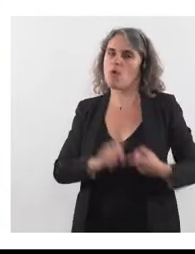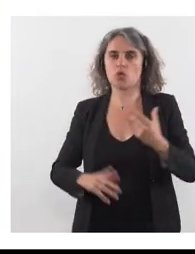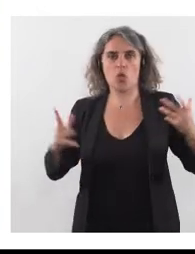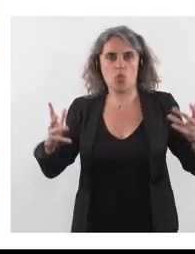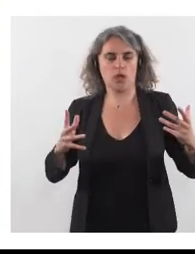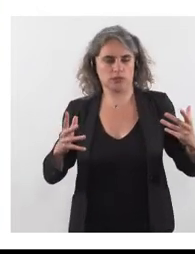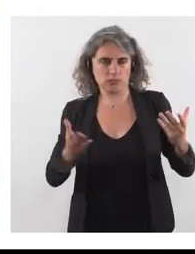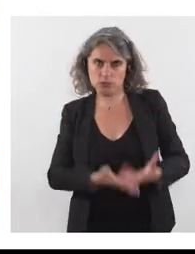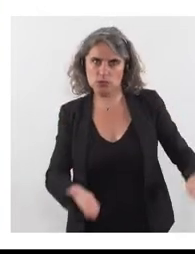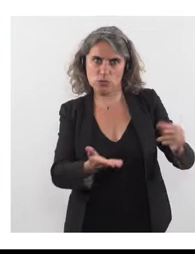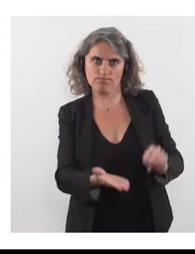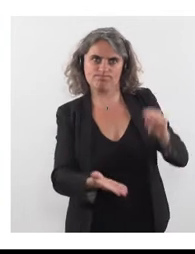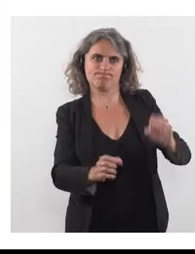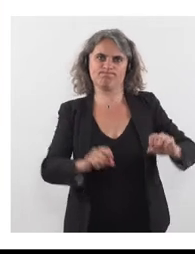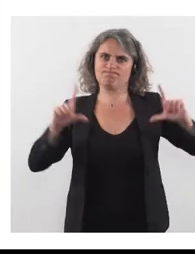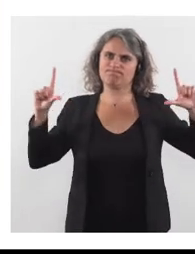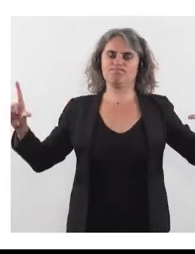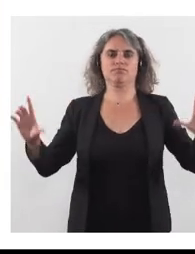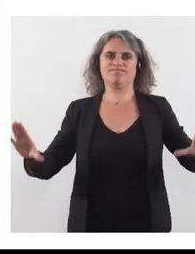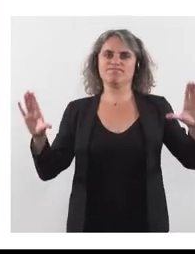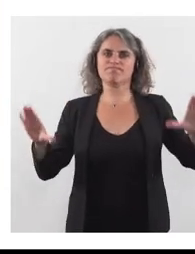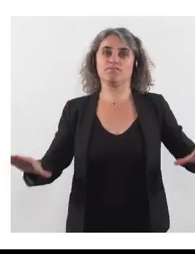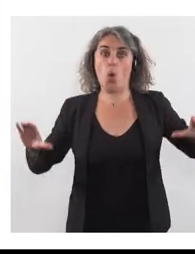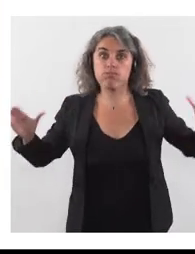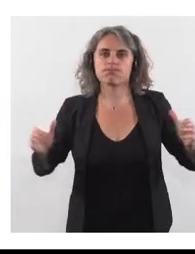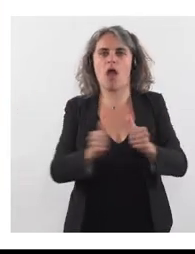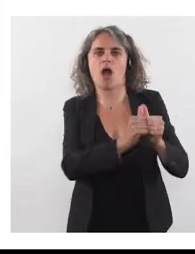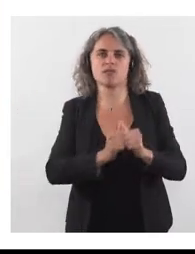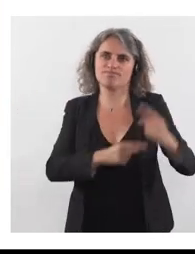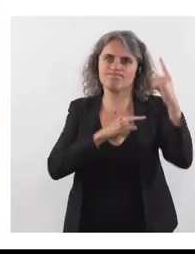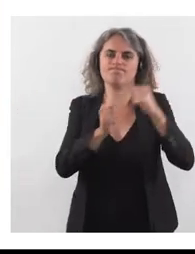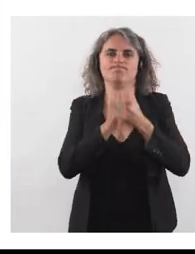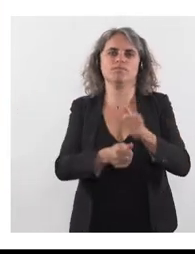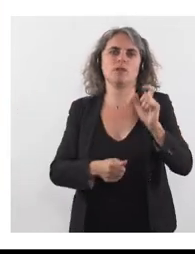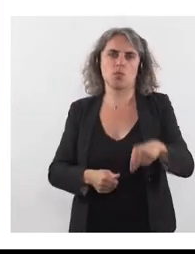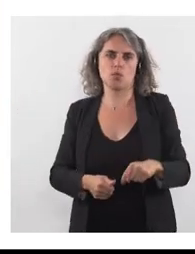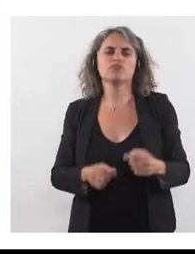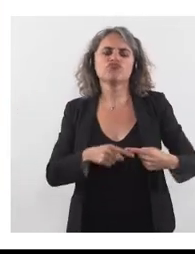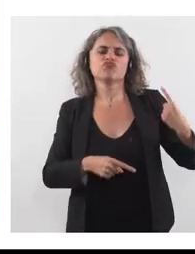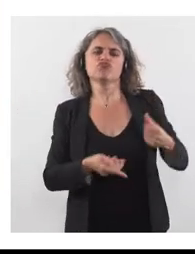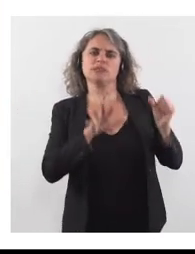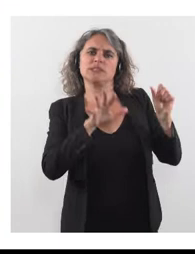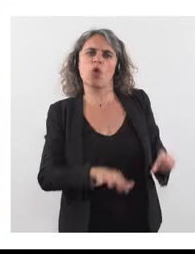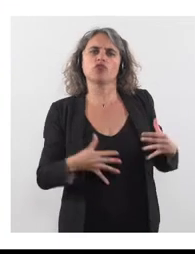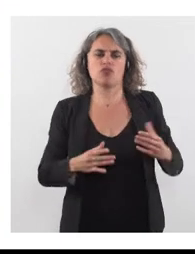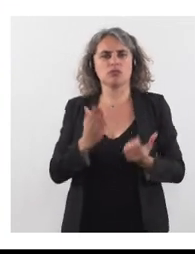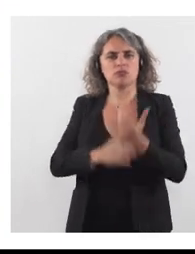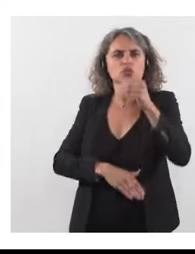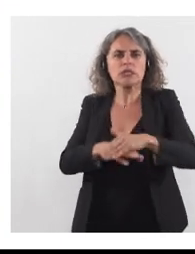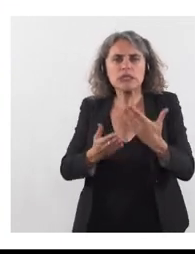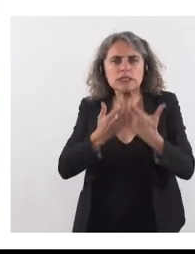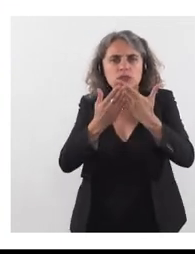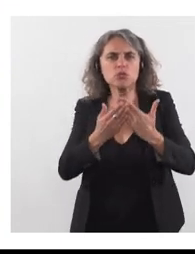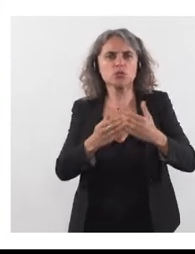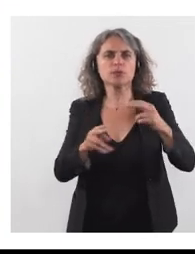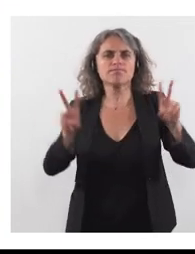globale. Le recours collectif est un des leviers possibles. Nous avions travaillé sur cette question il y a 6 mois lors d'une journée d'études qui s'intitulait «